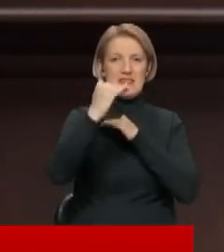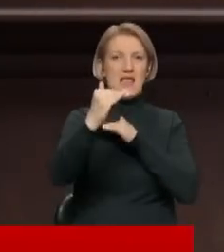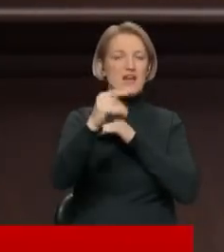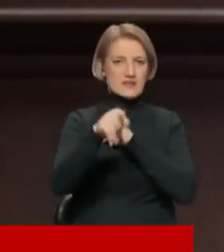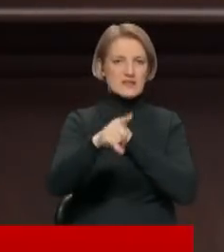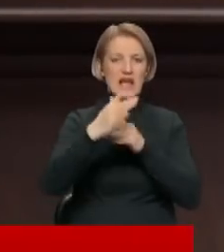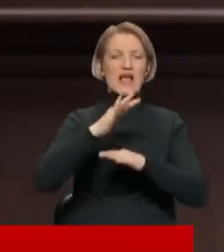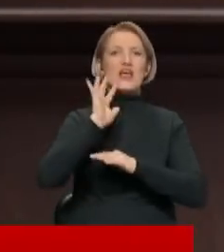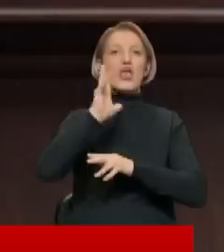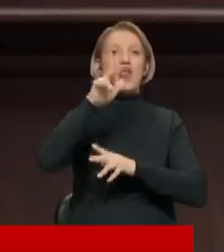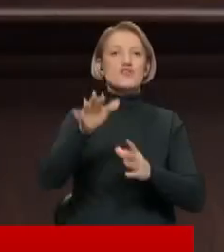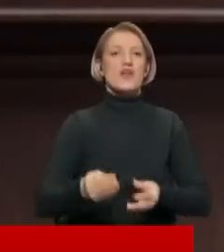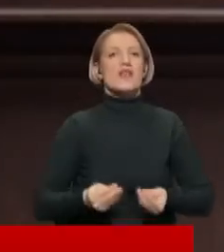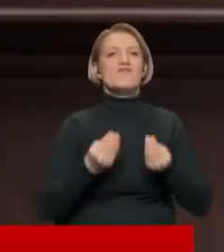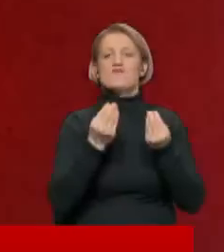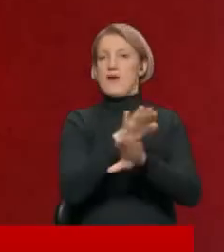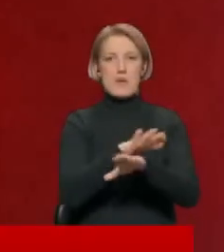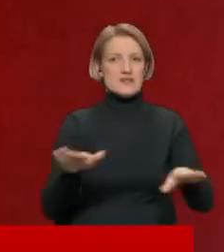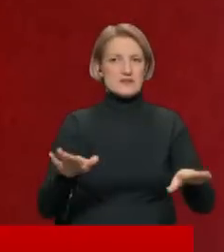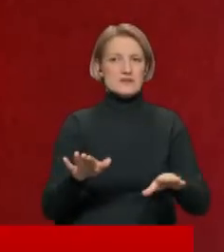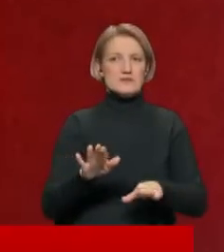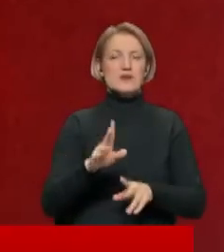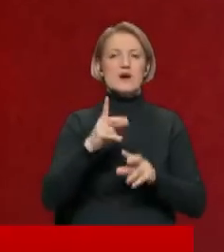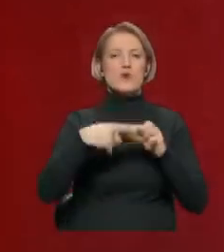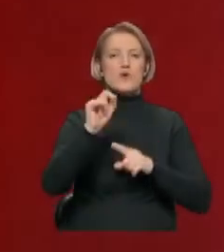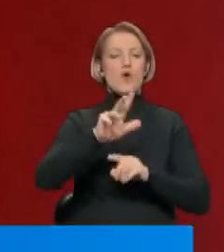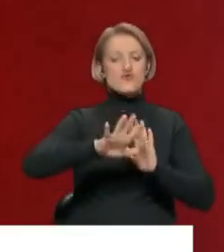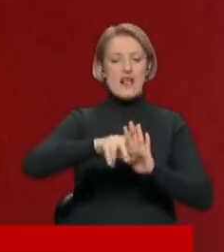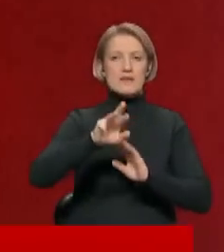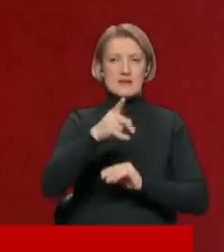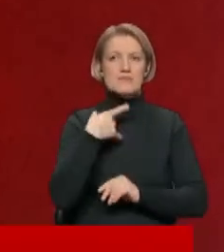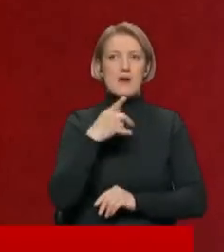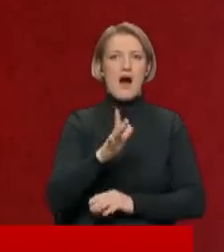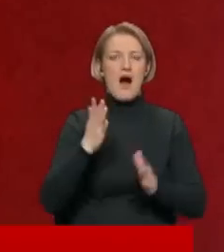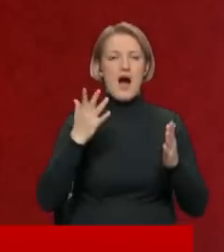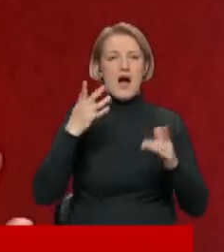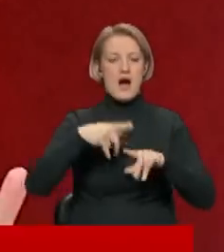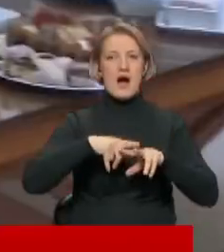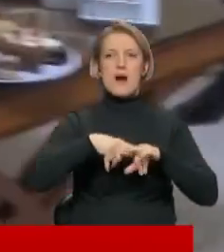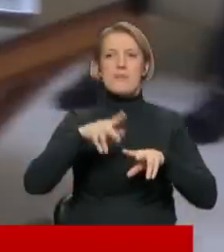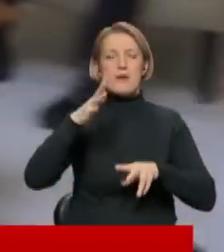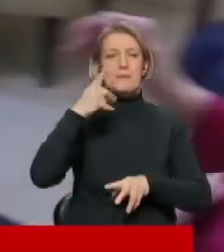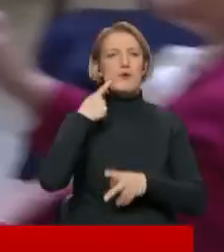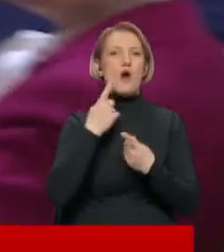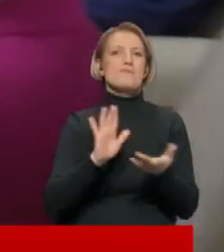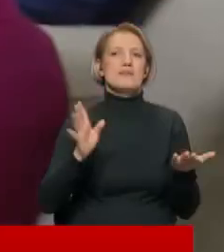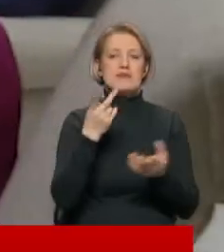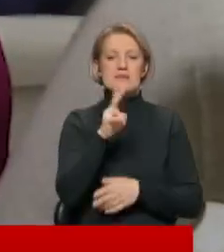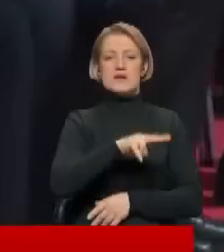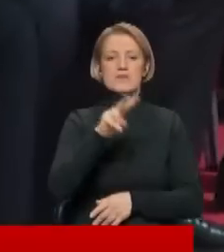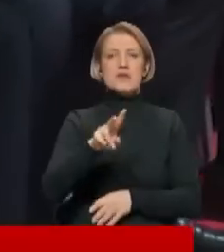geleceğini teslim etmez rol çalma gibi falan zannedildi ben böyle bir ahmaklık hiç görmedim